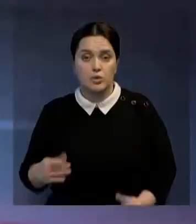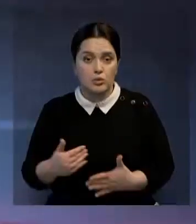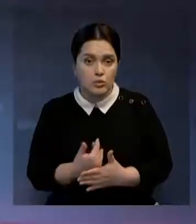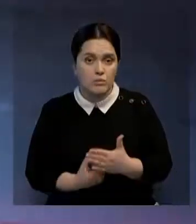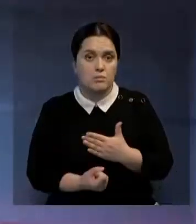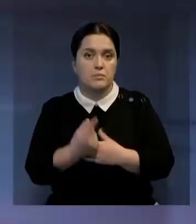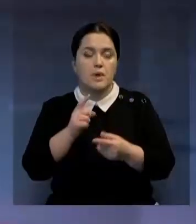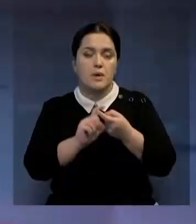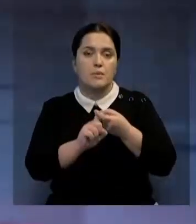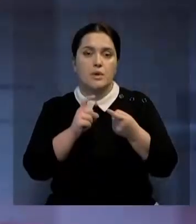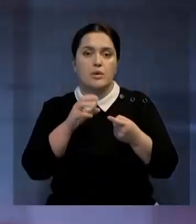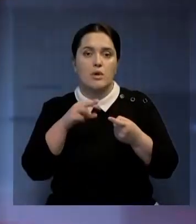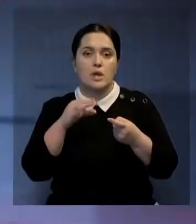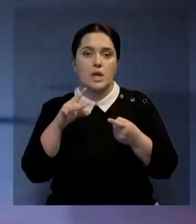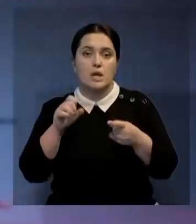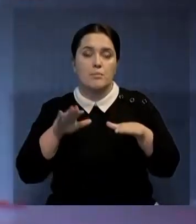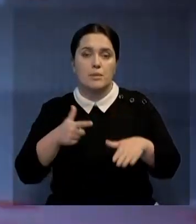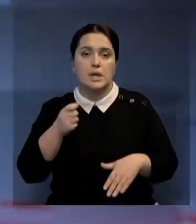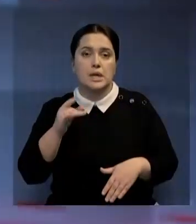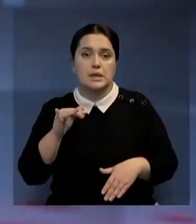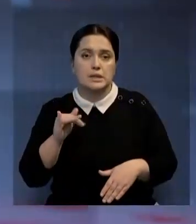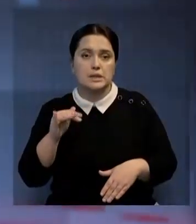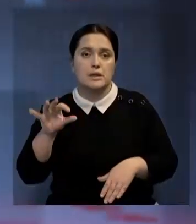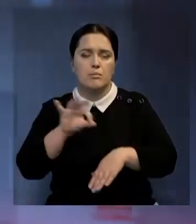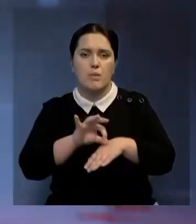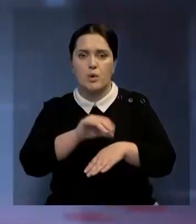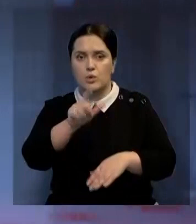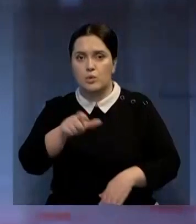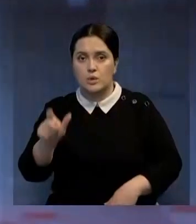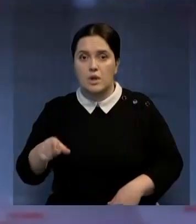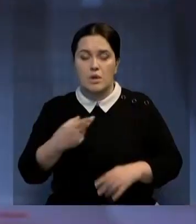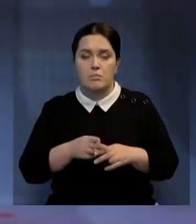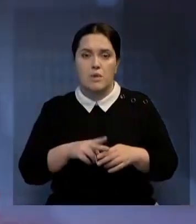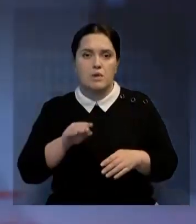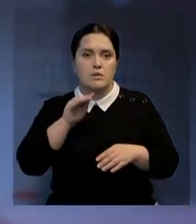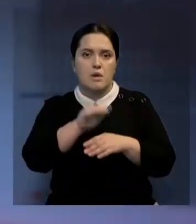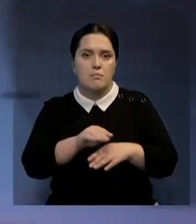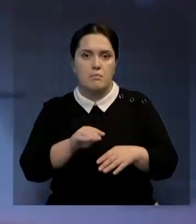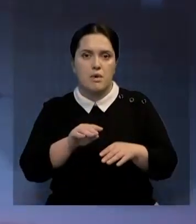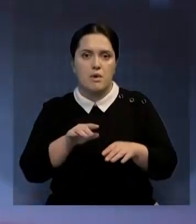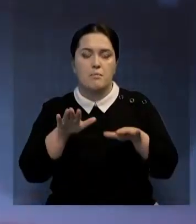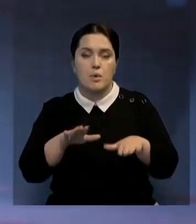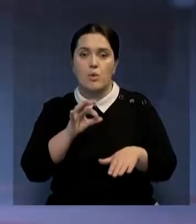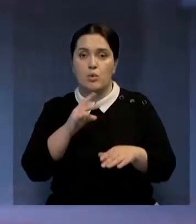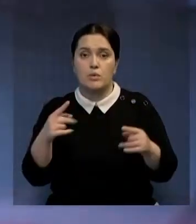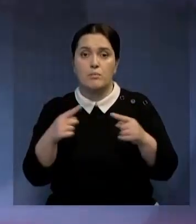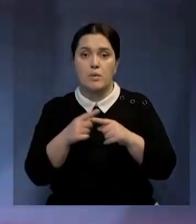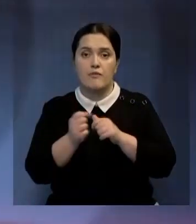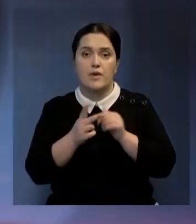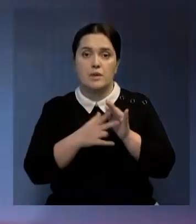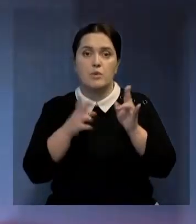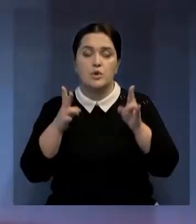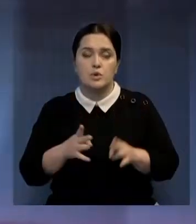Новая вспышка холеры на Гаити. Из-за наплыва больных клиники вынуждены открывать дополнительные отделения. В ООН подтвердили уже 18